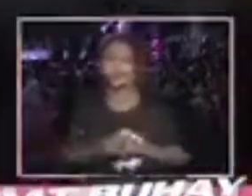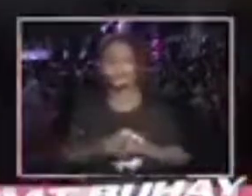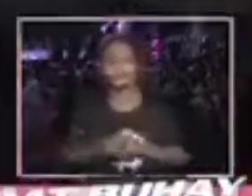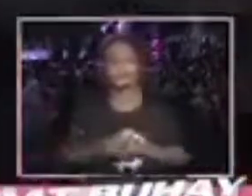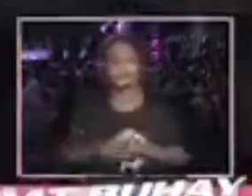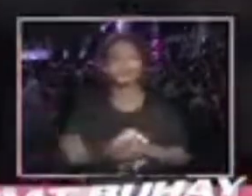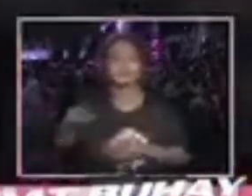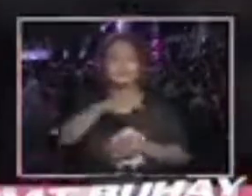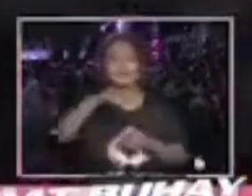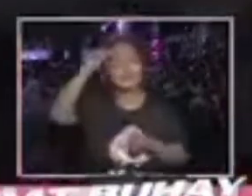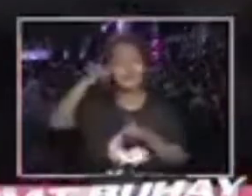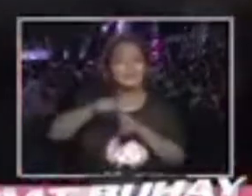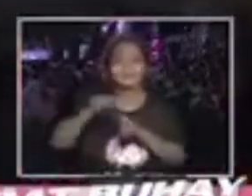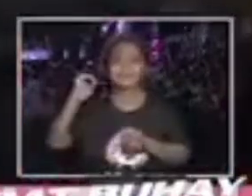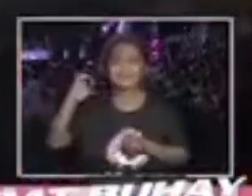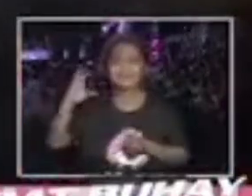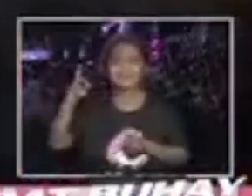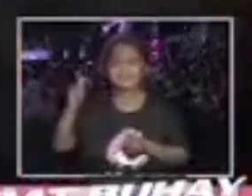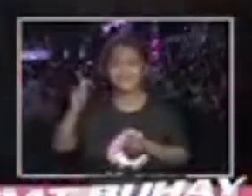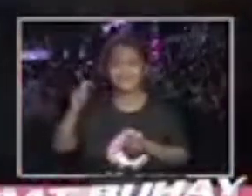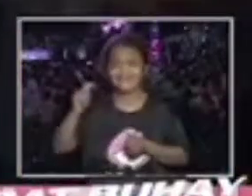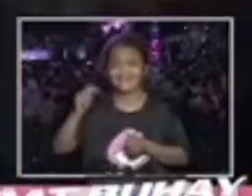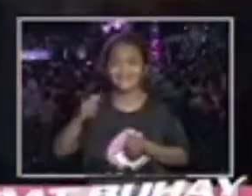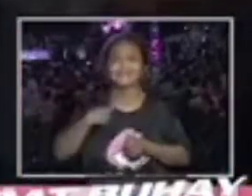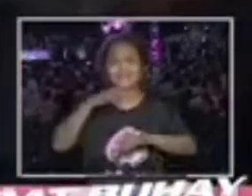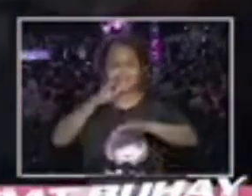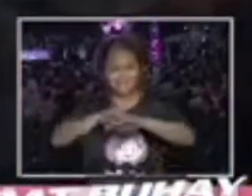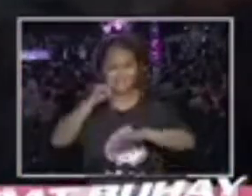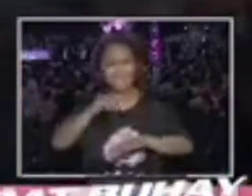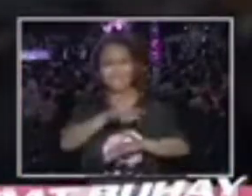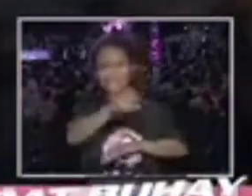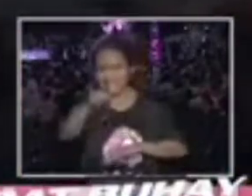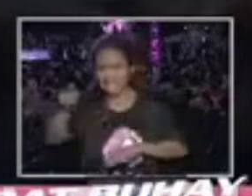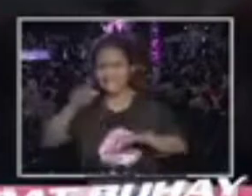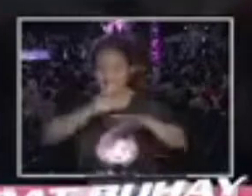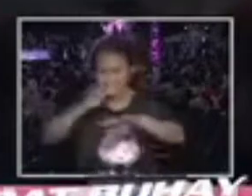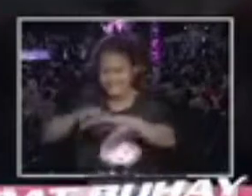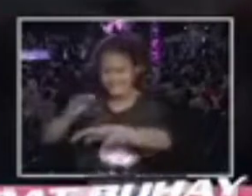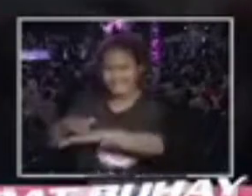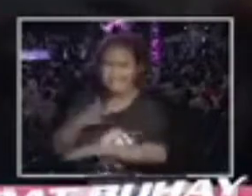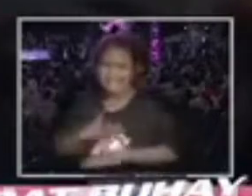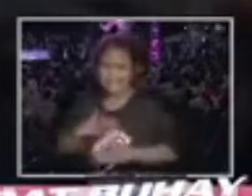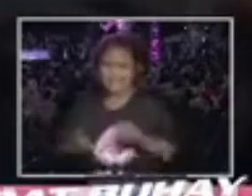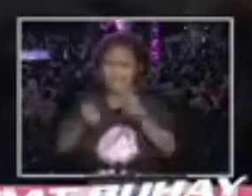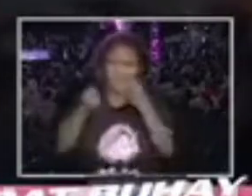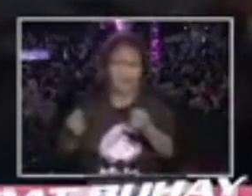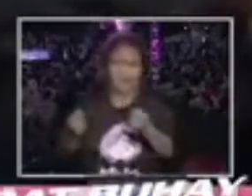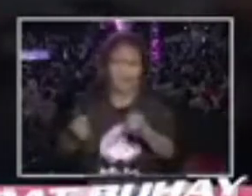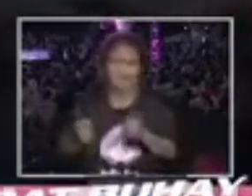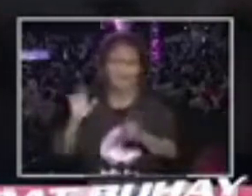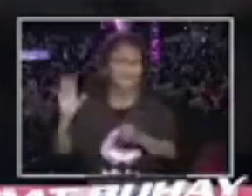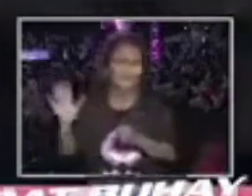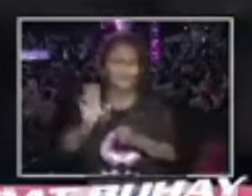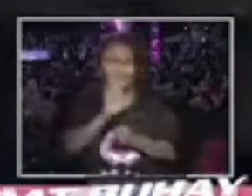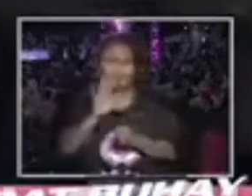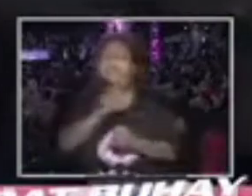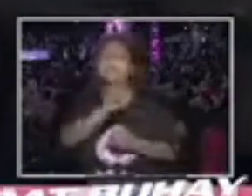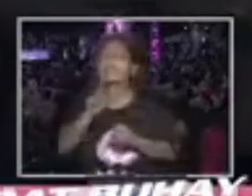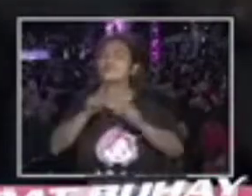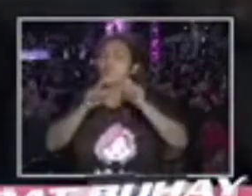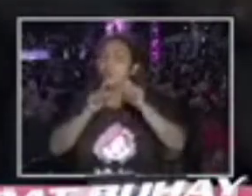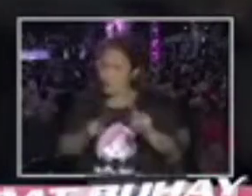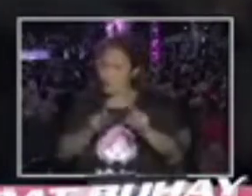Noong Oktubre, tinawag ko kayong gisingin ang inyong lakas at tumugon kayo.